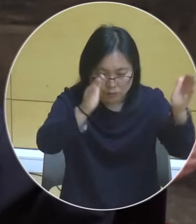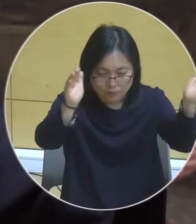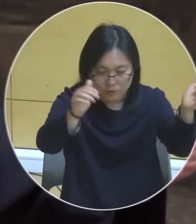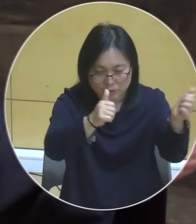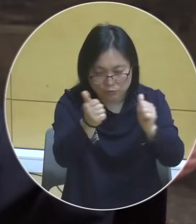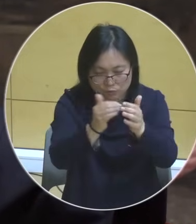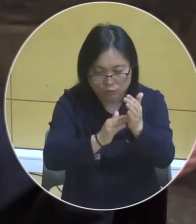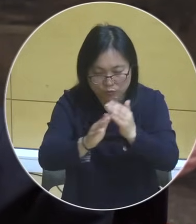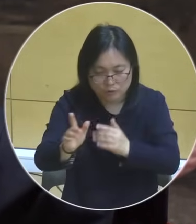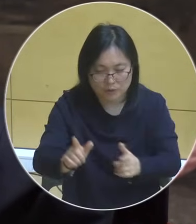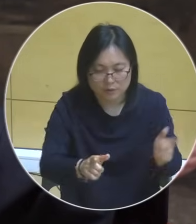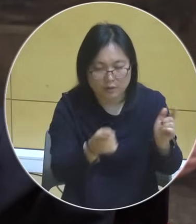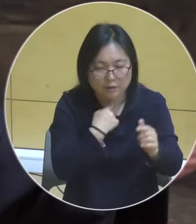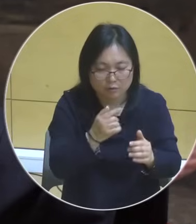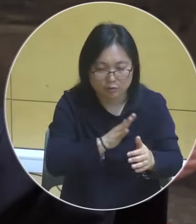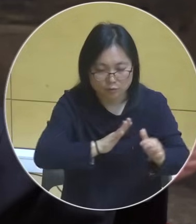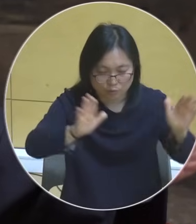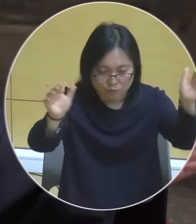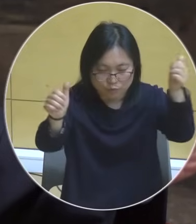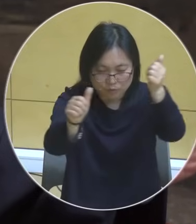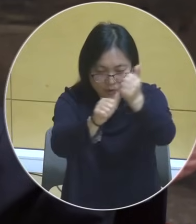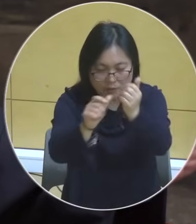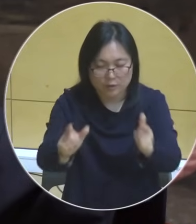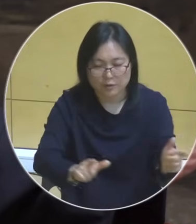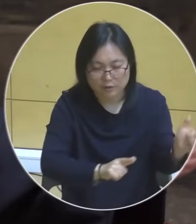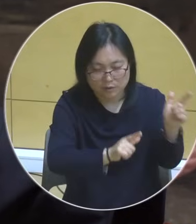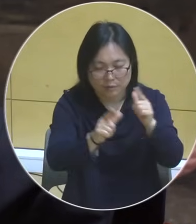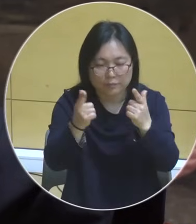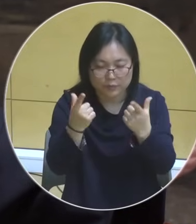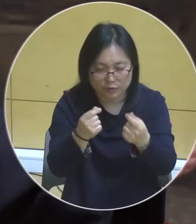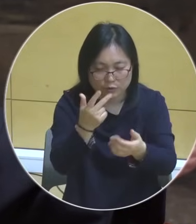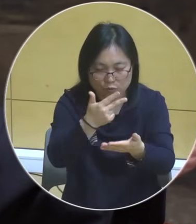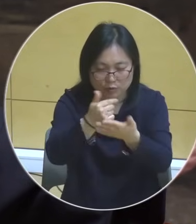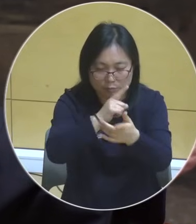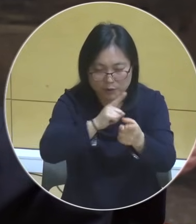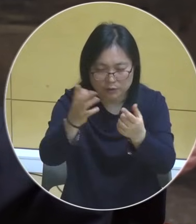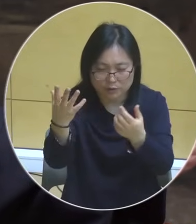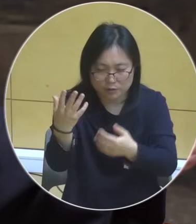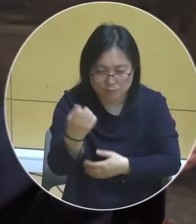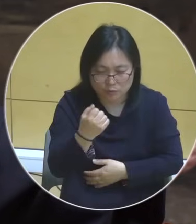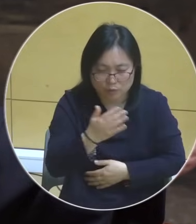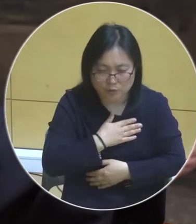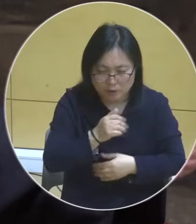후에 살았던 요수와의 삶처럼 주님의 말씀으로 내 인생의